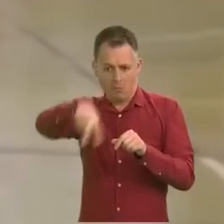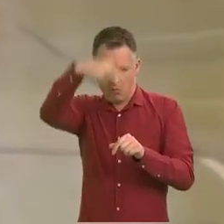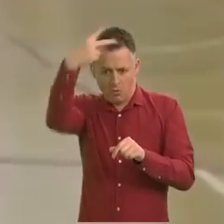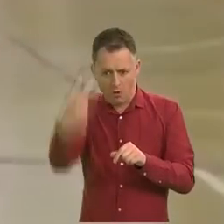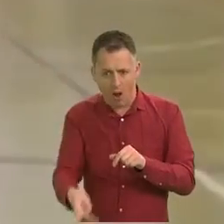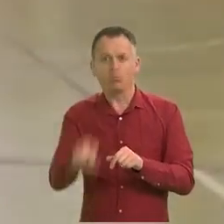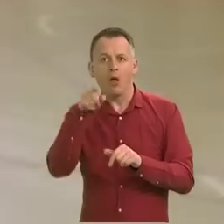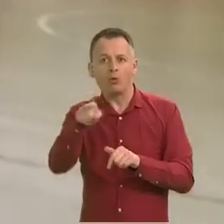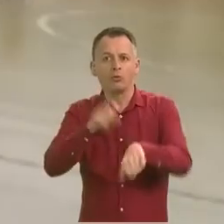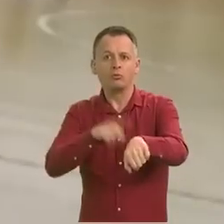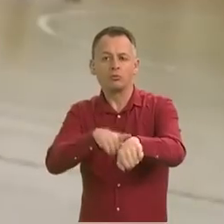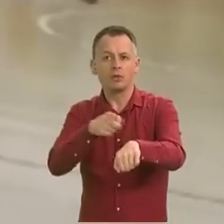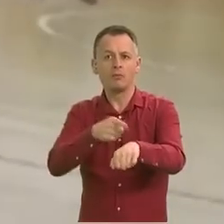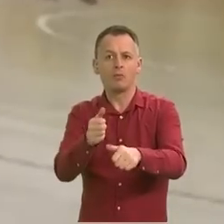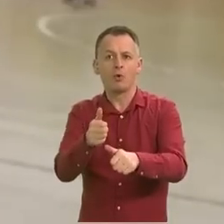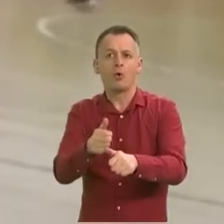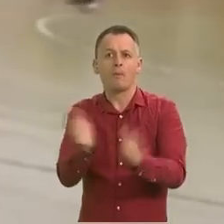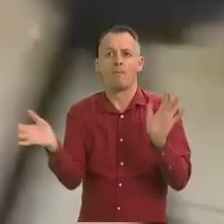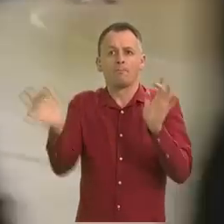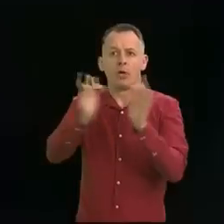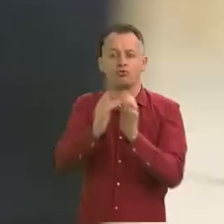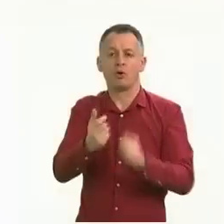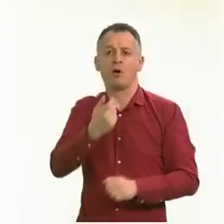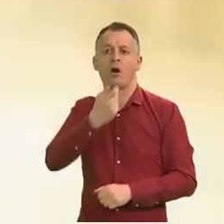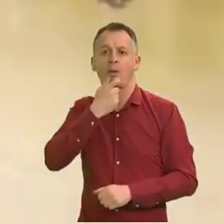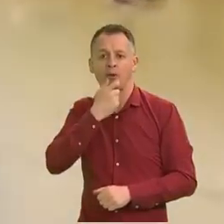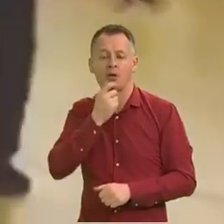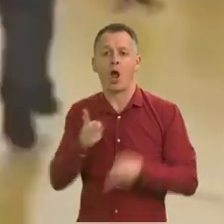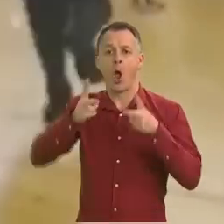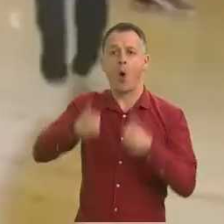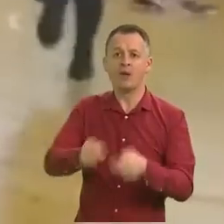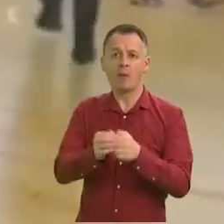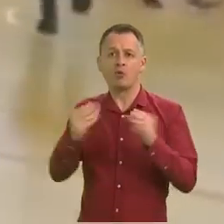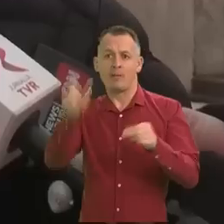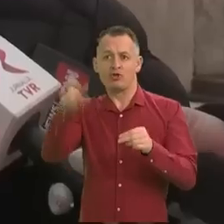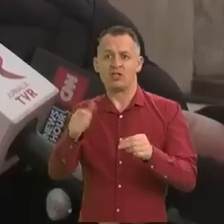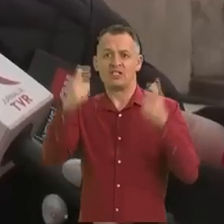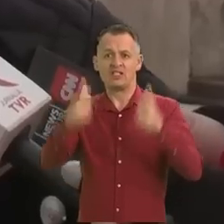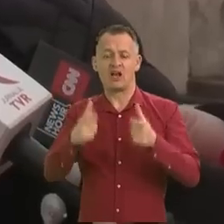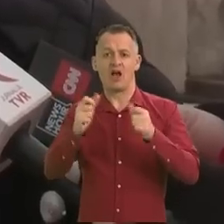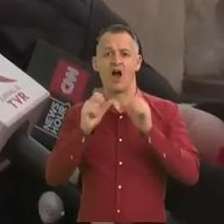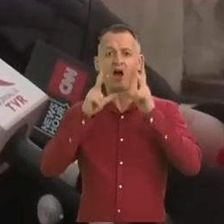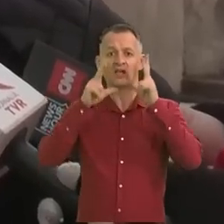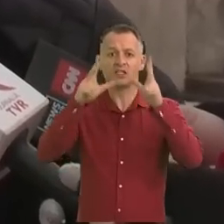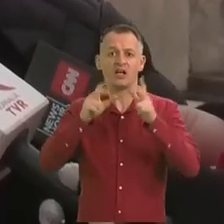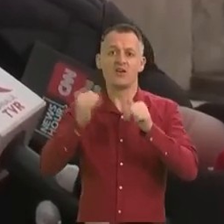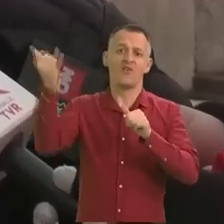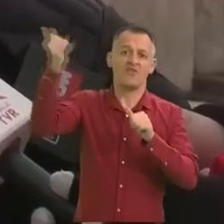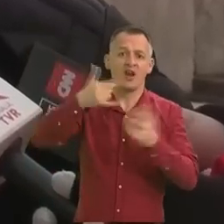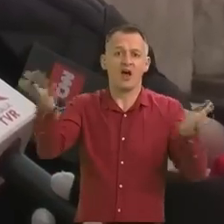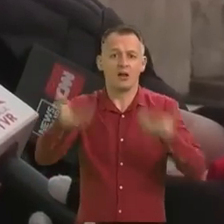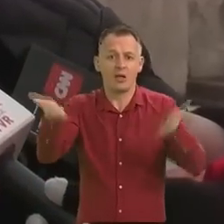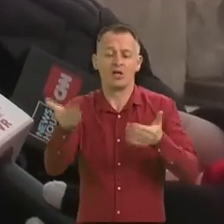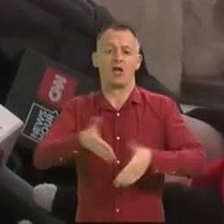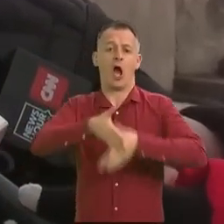timpul competiției. Arbitrii au oprit imediat meciul. Șocați, mai mulți oameni din sală au strigat după ajutor. I s-a făcut rău, a căzut brusc din picioare și